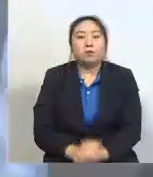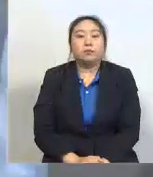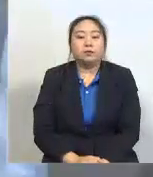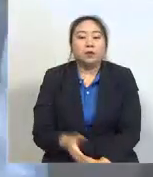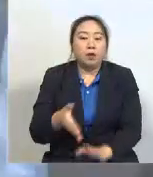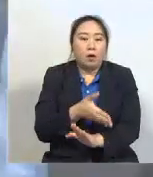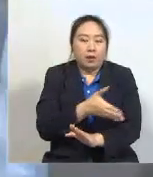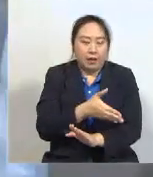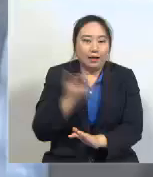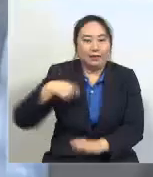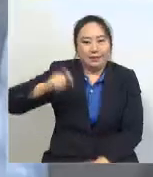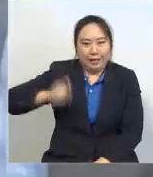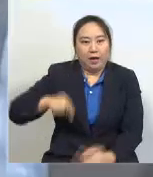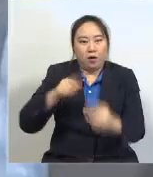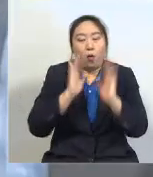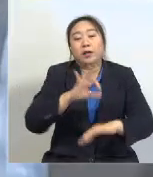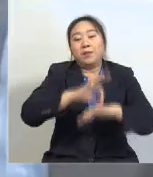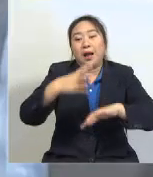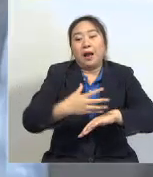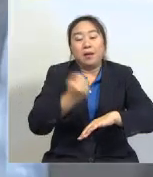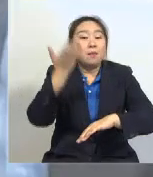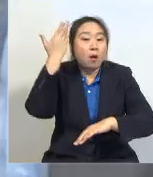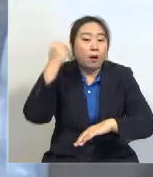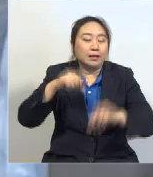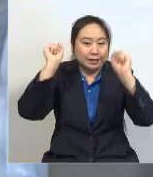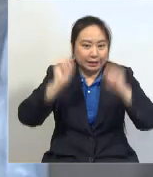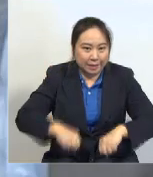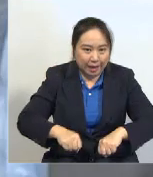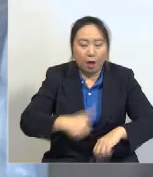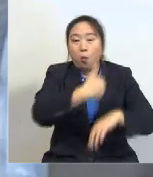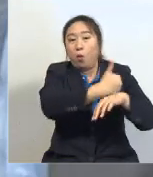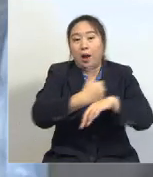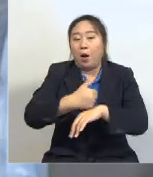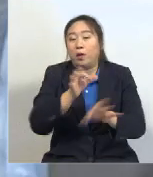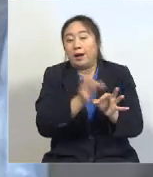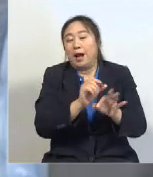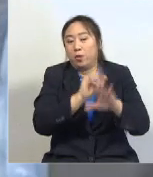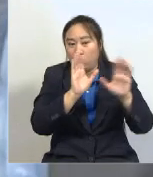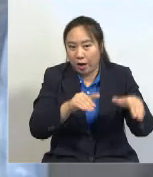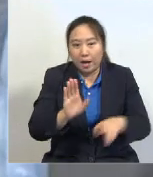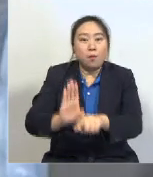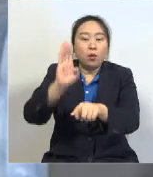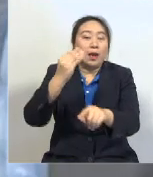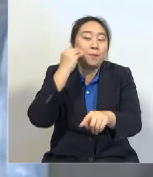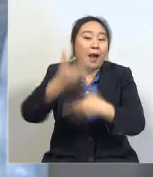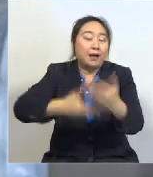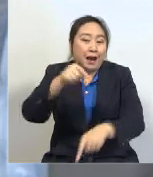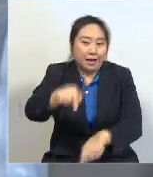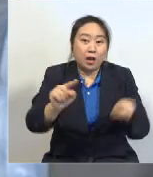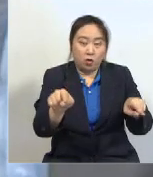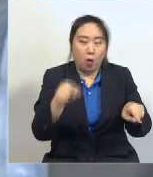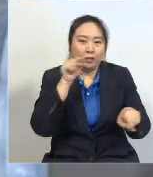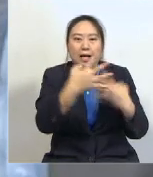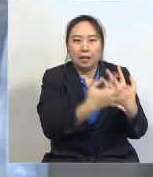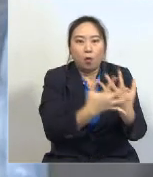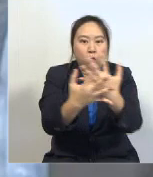กคดีอาญาของผู้ดำรงตำแหน่งทางการเมืองเคยตัดสินจำคุกอดีตผู้บริหารกรุงไทยและบริษัทกฤษฎามหานครนะคะอย่างเช่นร้อยโทสุชายช